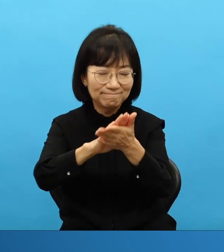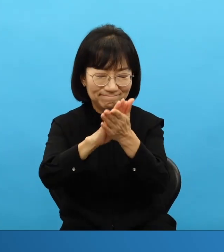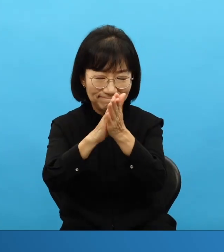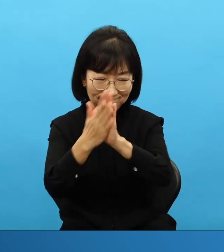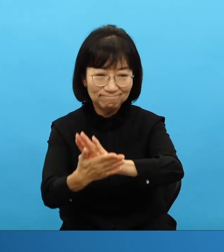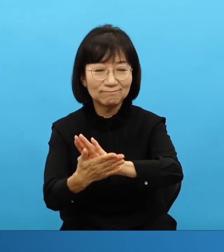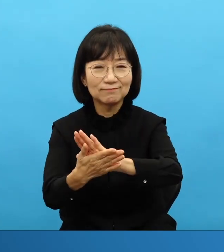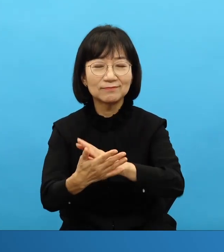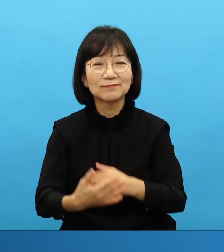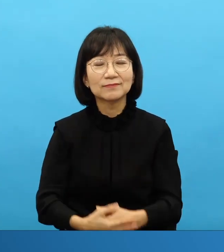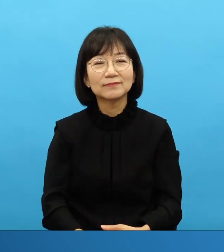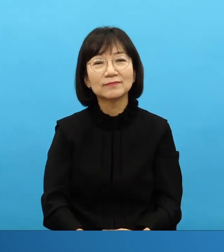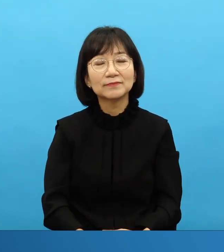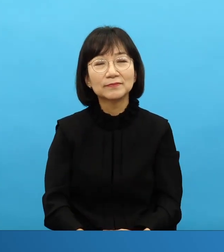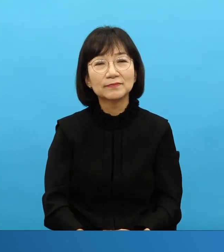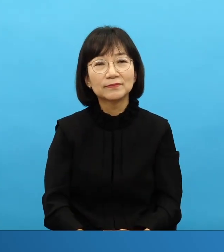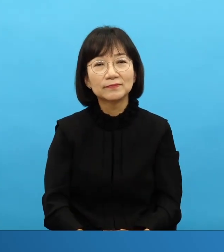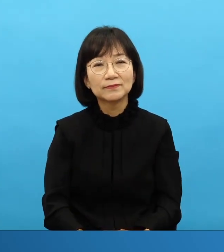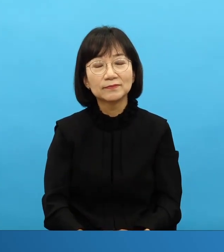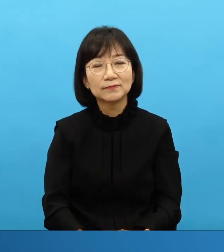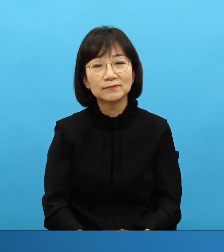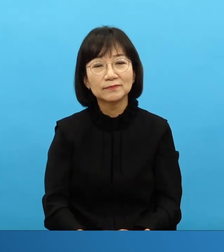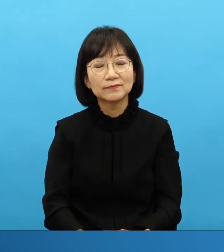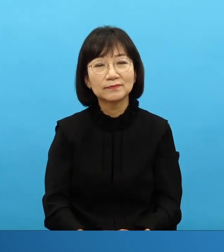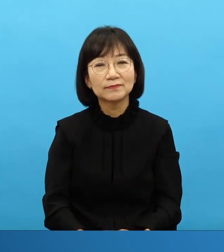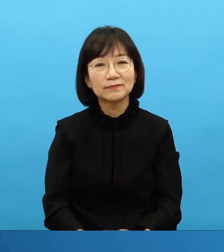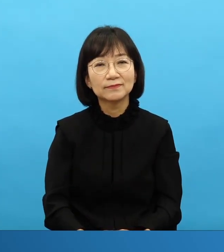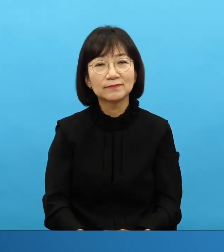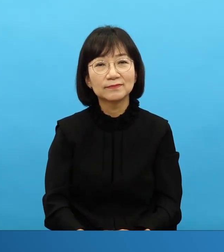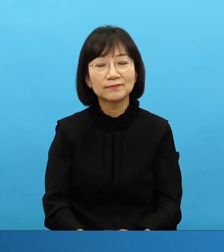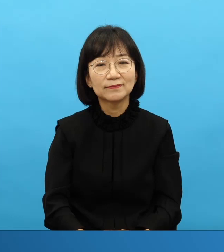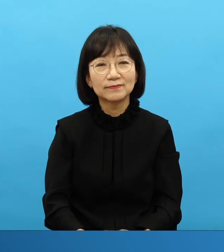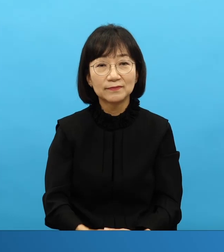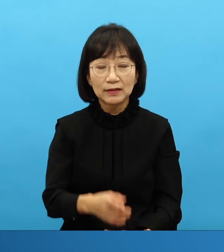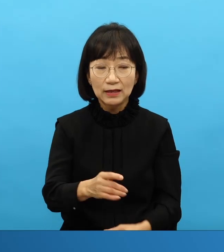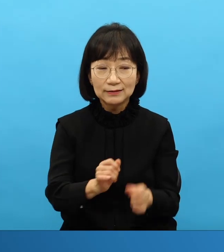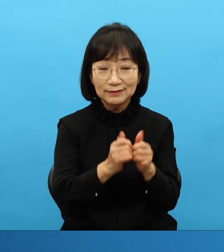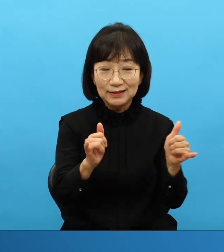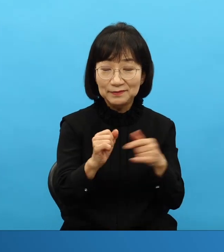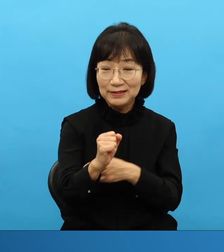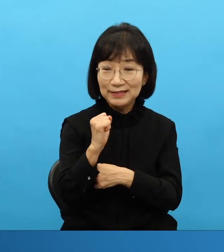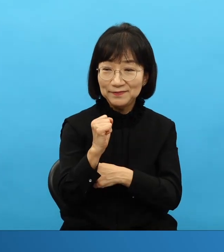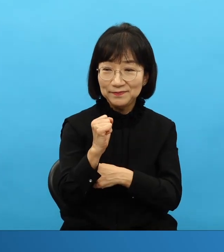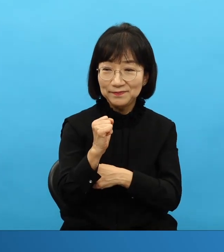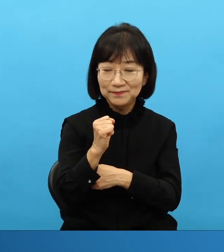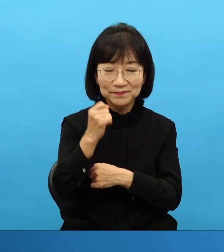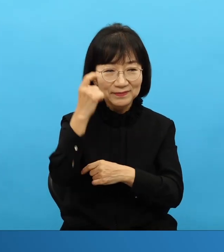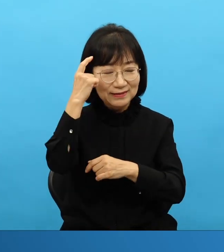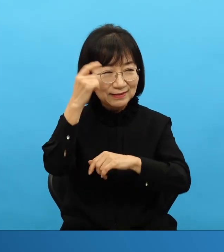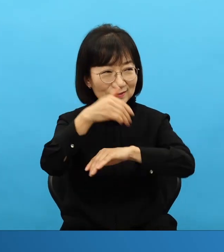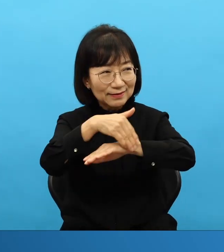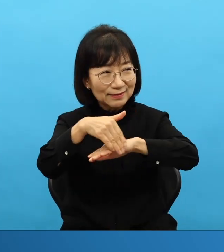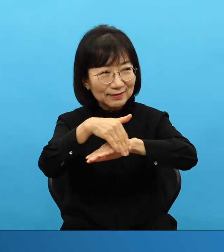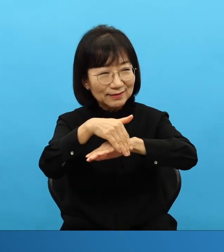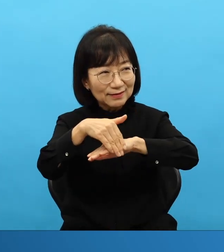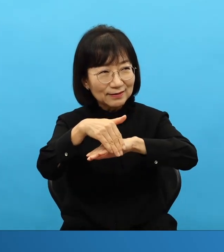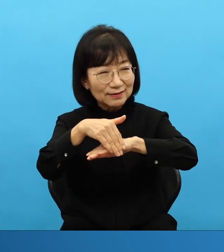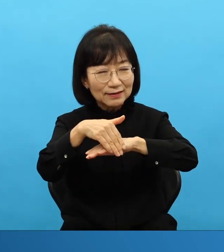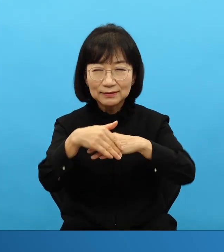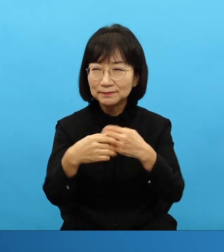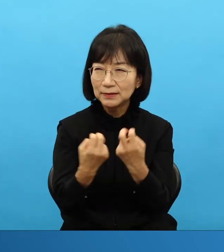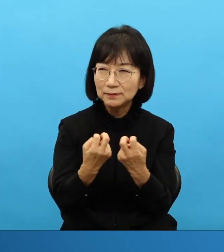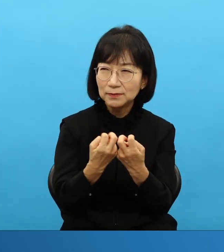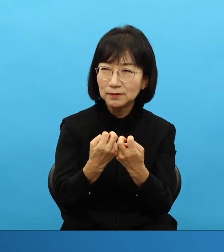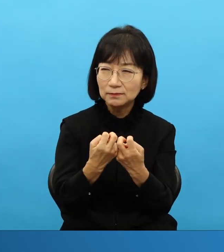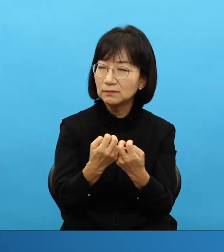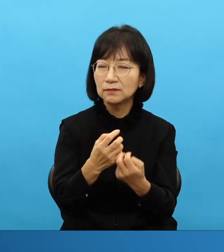세계 복음화는 우리 인간이 가지고 있는 계산과 능력으로 할 수가 없습니다. 世界福音化拿着我们人的能力，我们算计